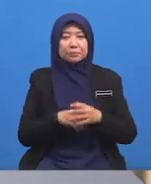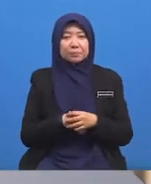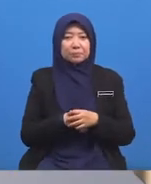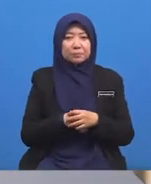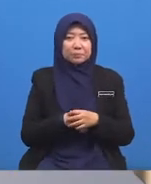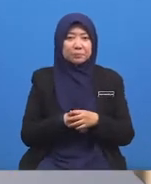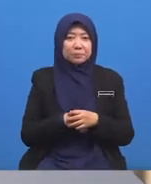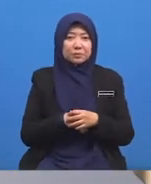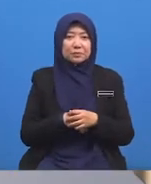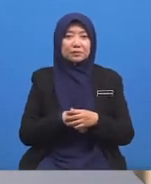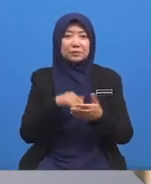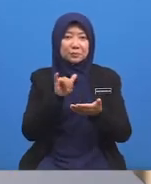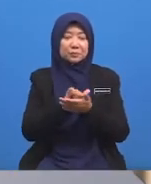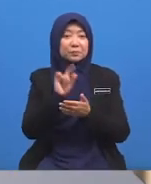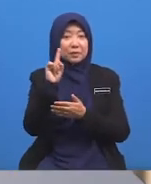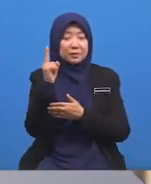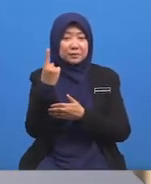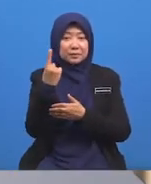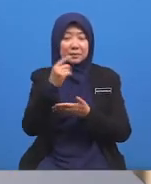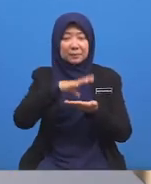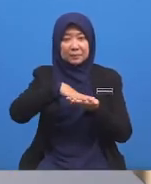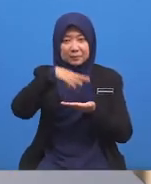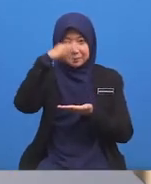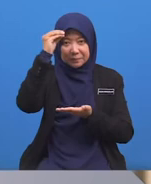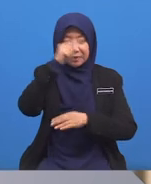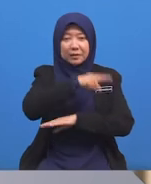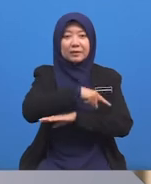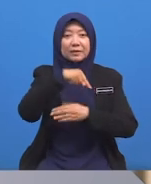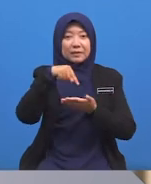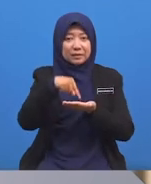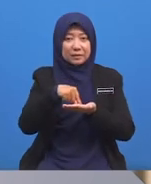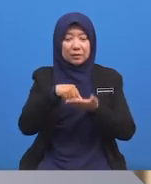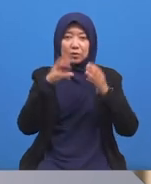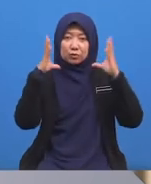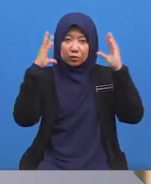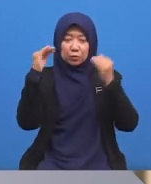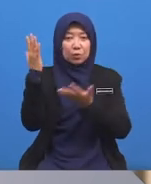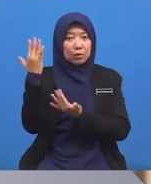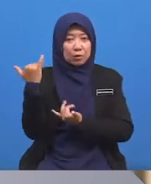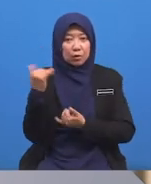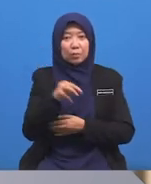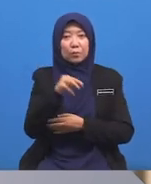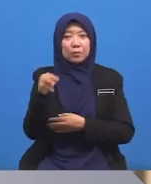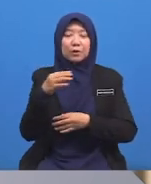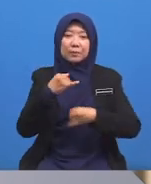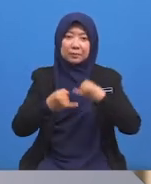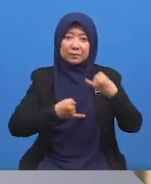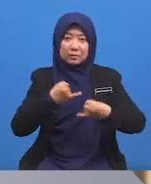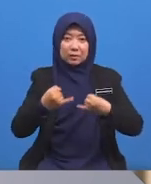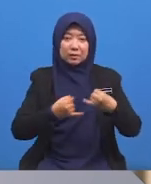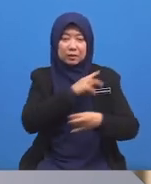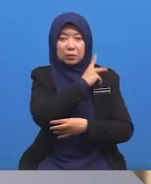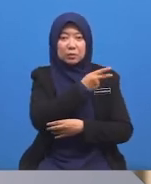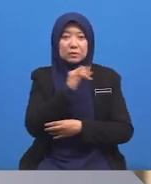Baiklah, sekian sahaja sesi pembelajaran cikgu pada hari ini. Cikgu harap murid-murid berjaya menguasai